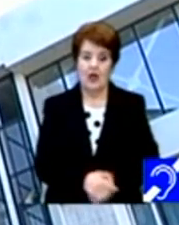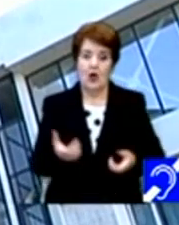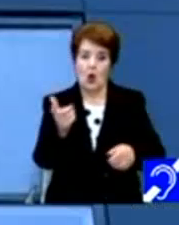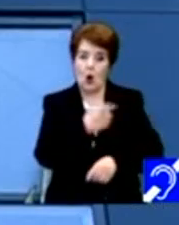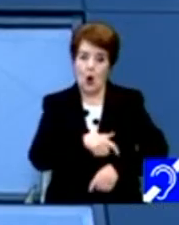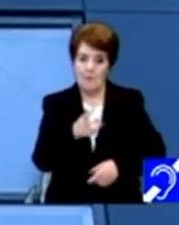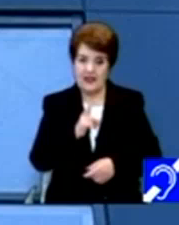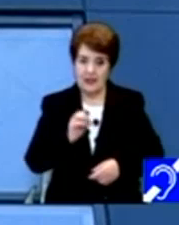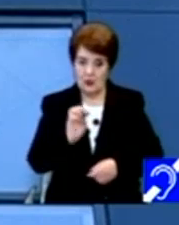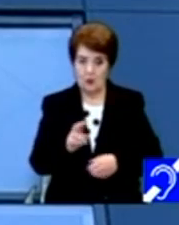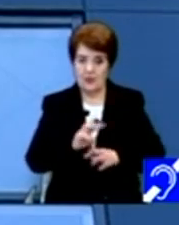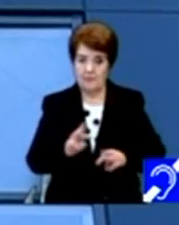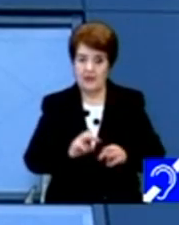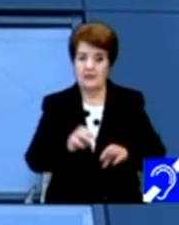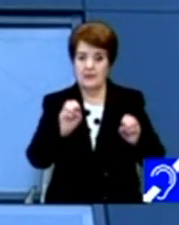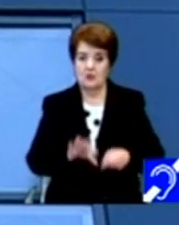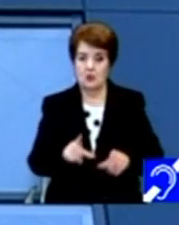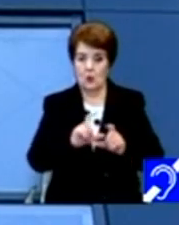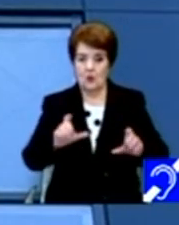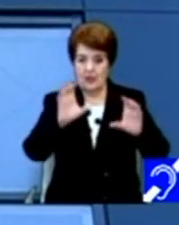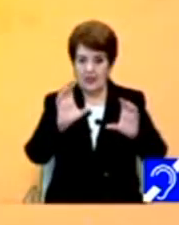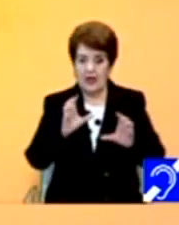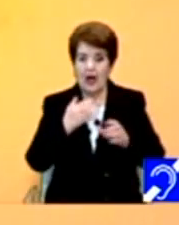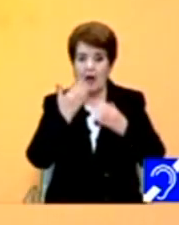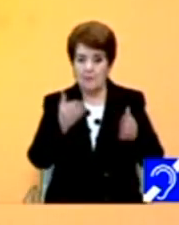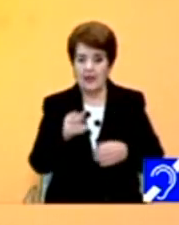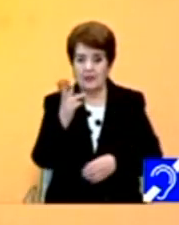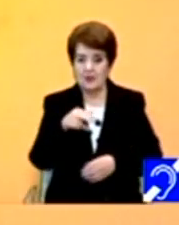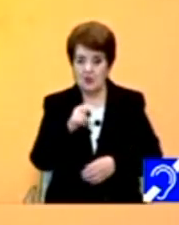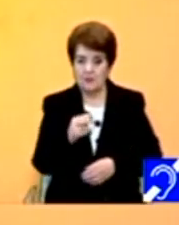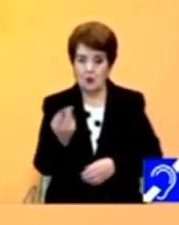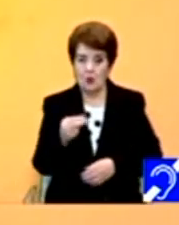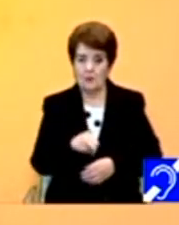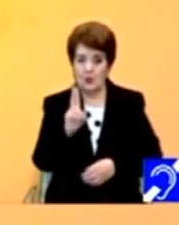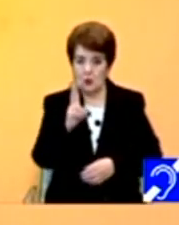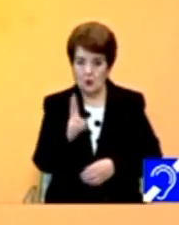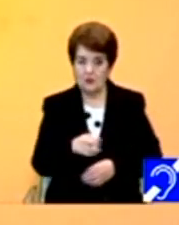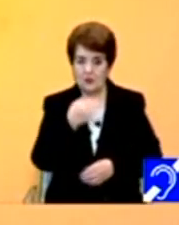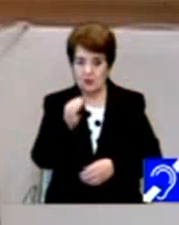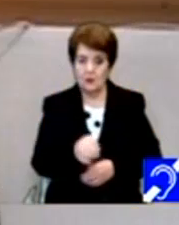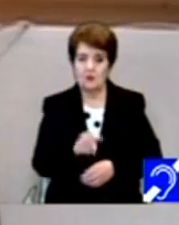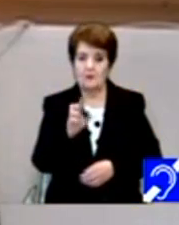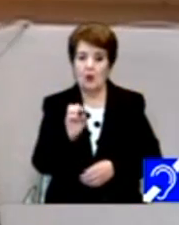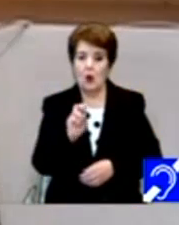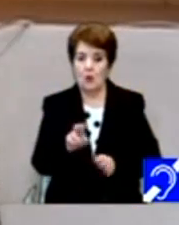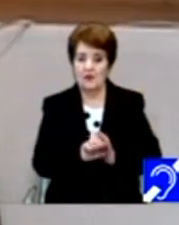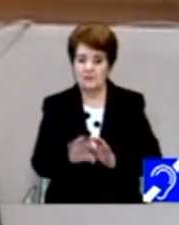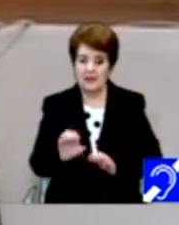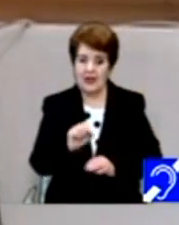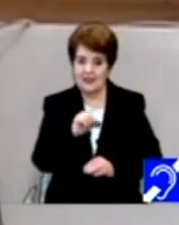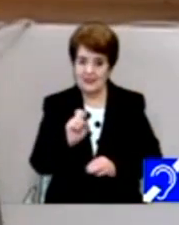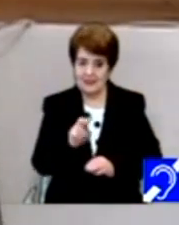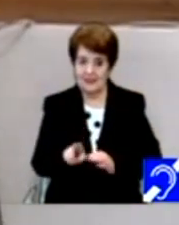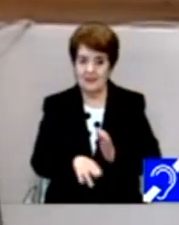Comitetul de Miniștri a luat act de decizia Curții de Apel Chișinău din decembrie 2020, care a dispus ca Biroul de Migrație și Azil să